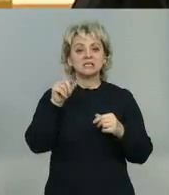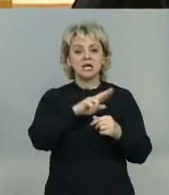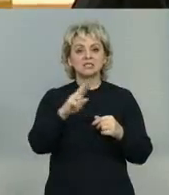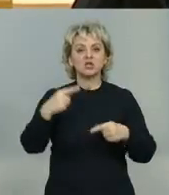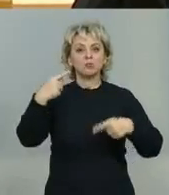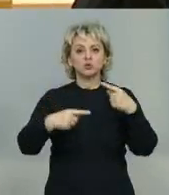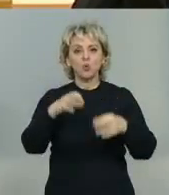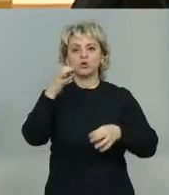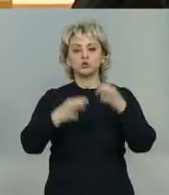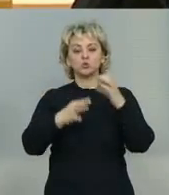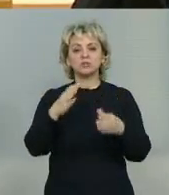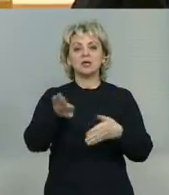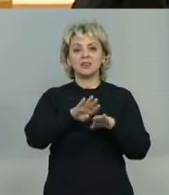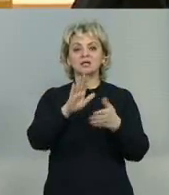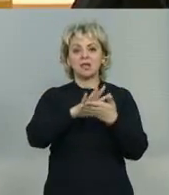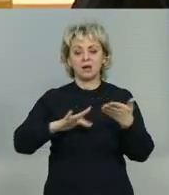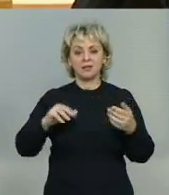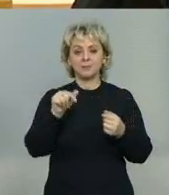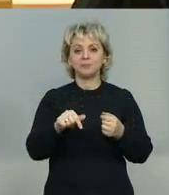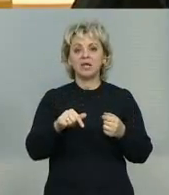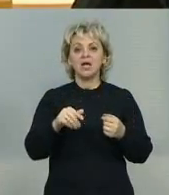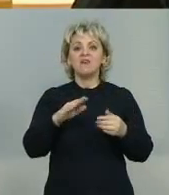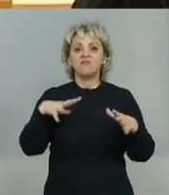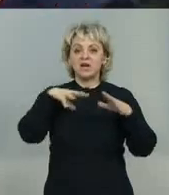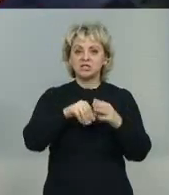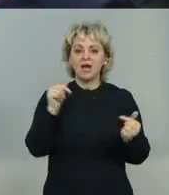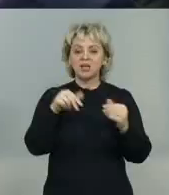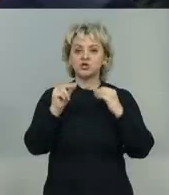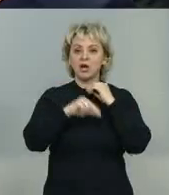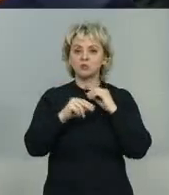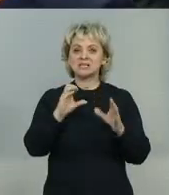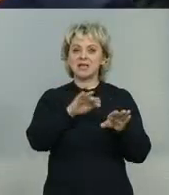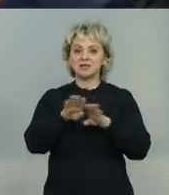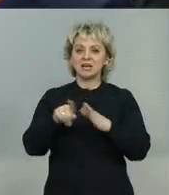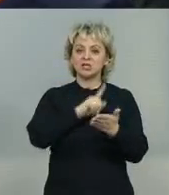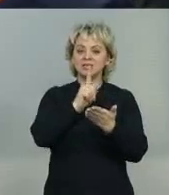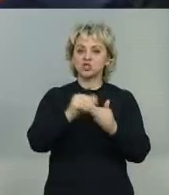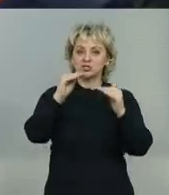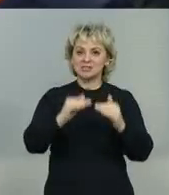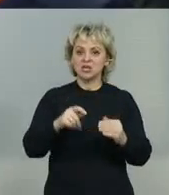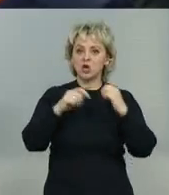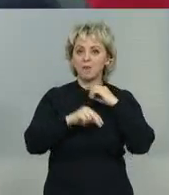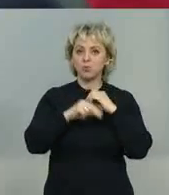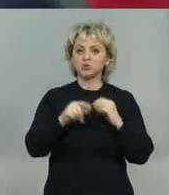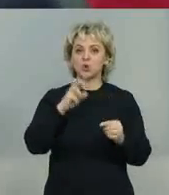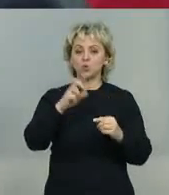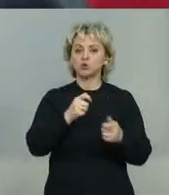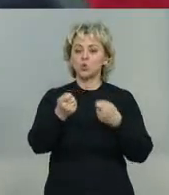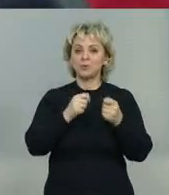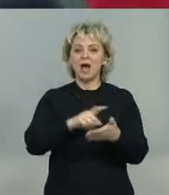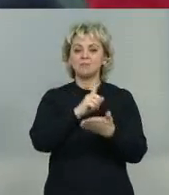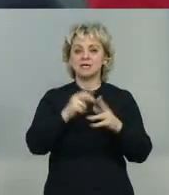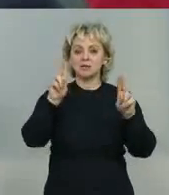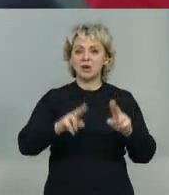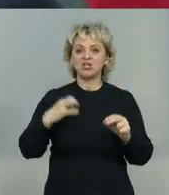кем-то спорить, судиться и так далее и тому подобное. Вводимые антикоррупционные стандарты должны снизить коррупцию в госуправлении. Обязательные правила